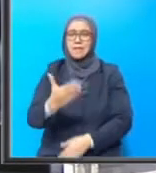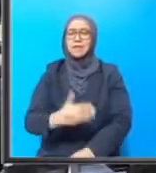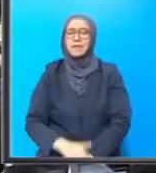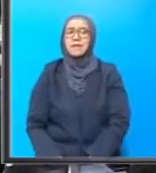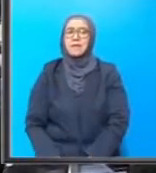ya Bomb